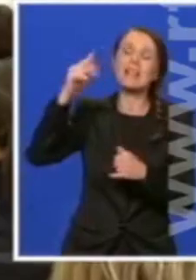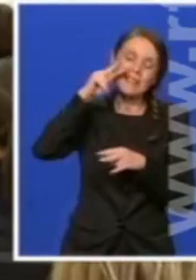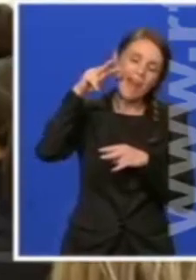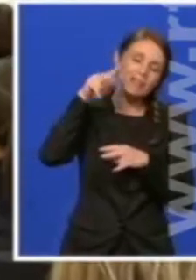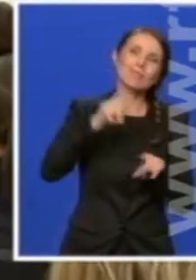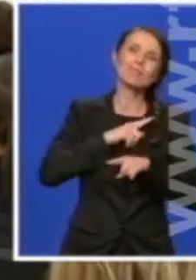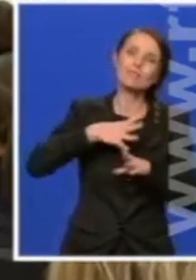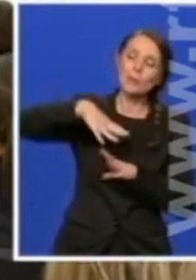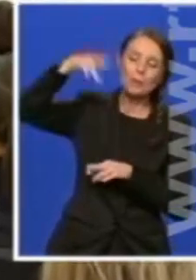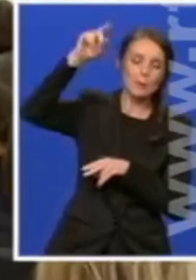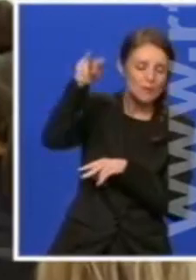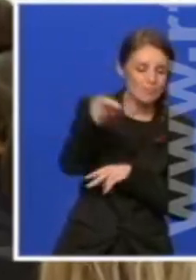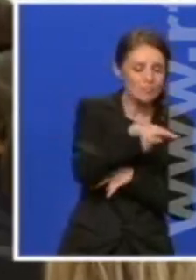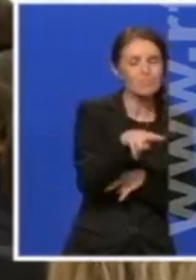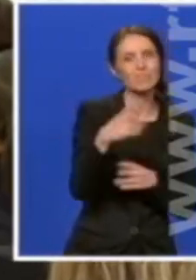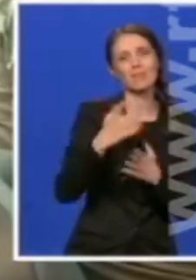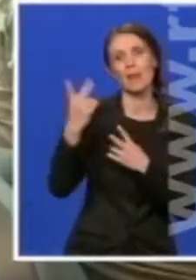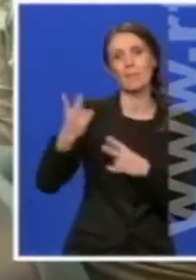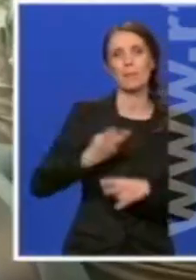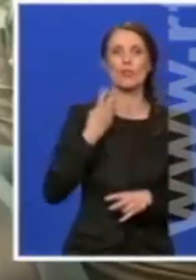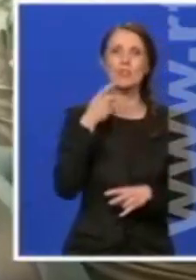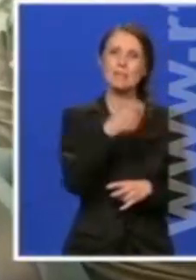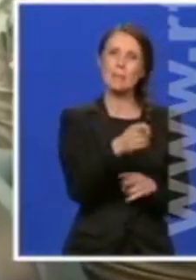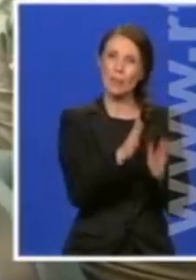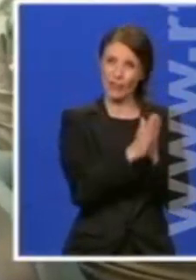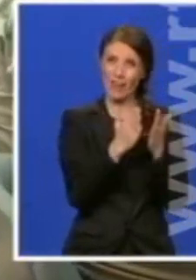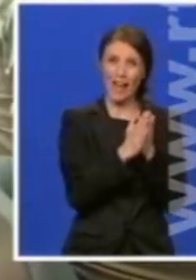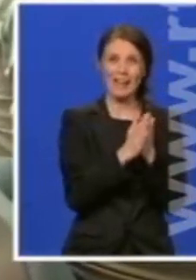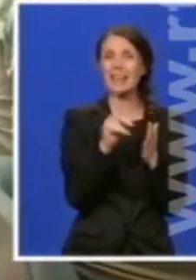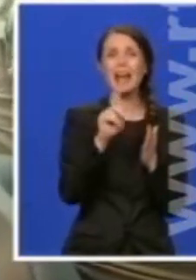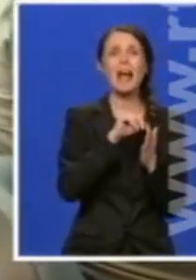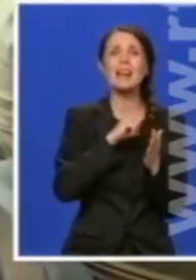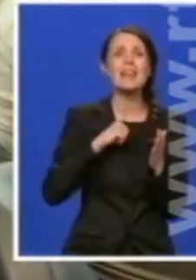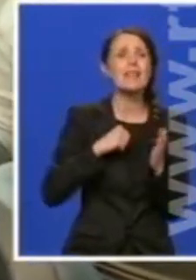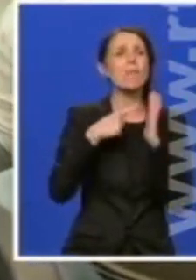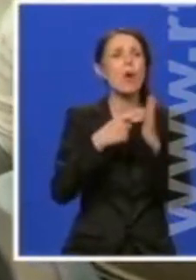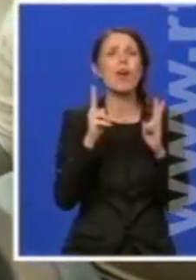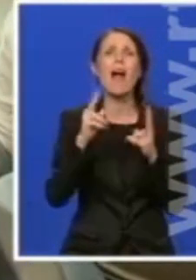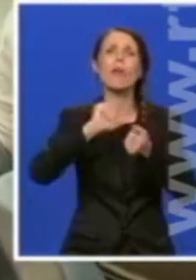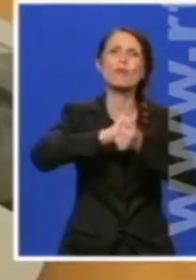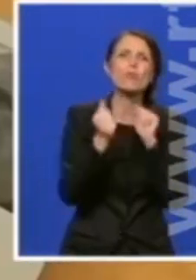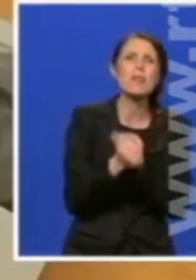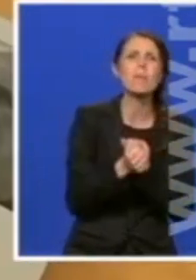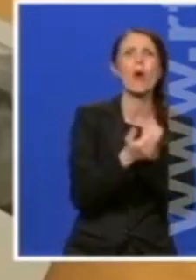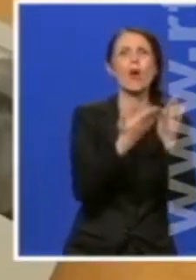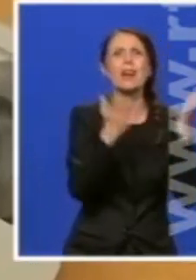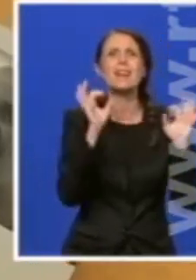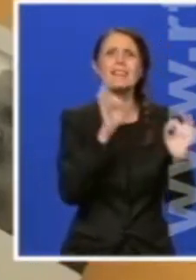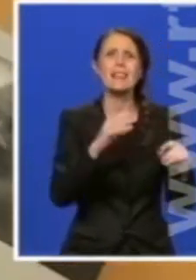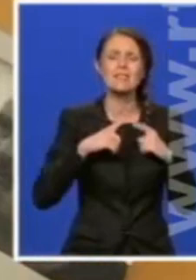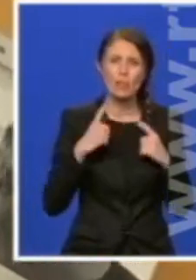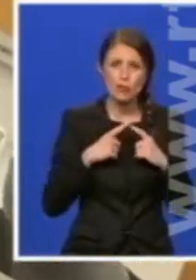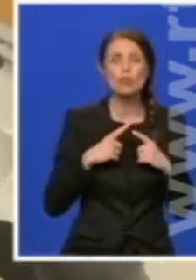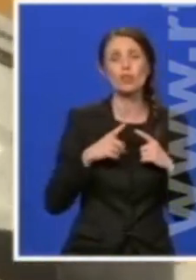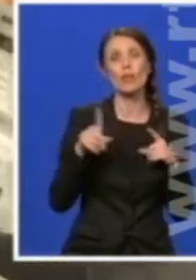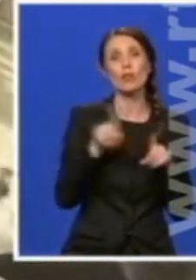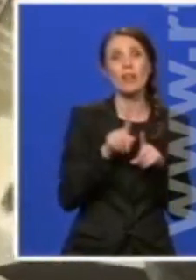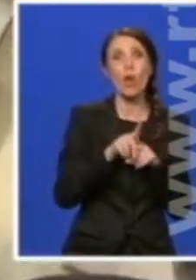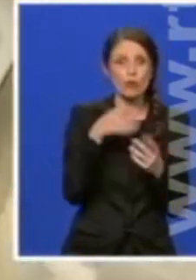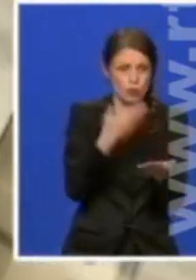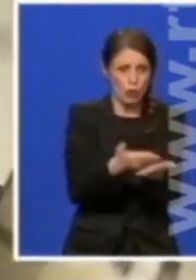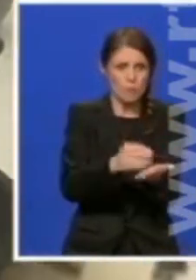ratnog hirurga nije samo svedočanstvo borbe za svaki život, već i istorijsko svedočanstvo, stoji u pogovoru ovog